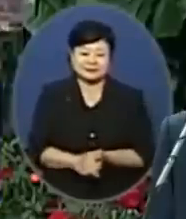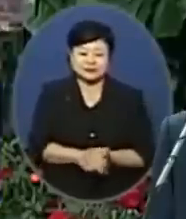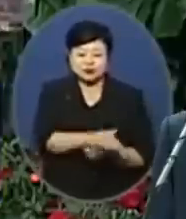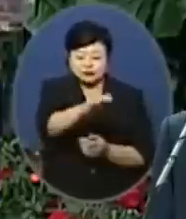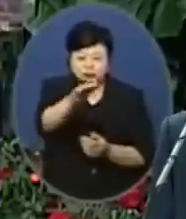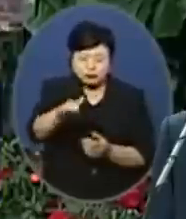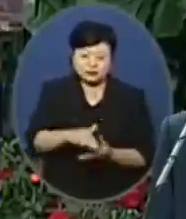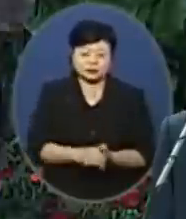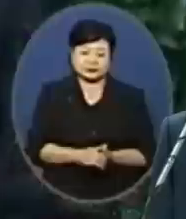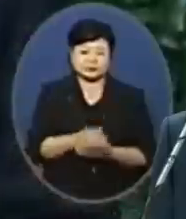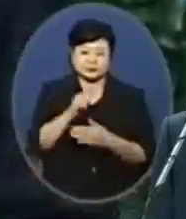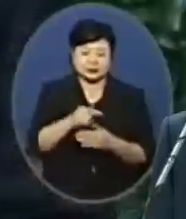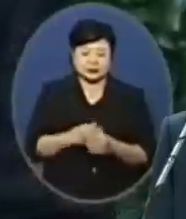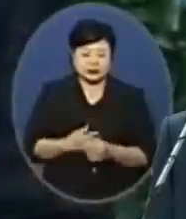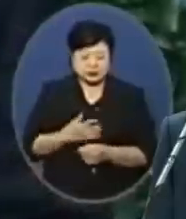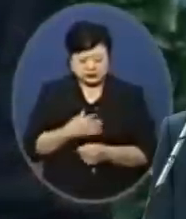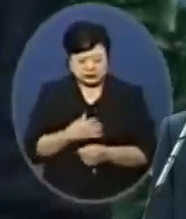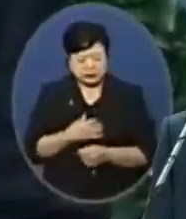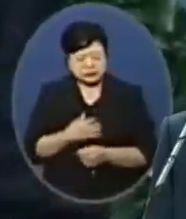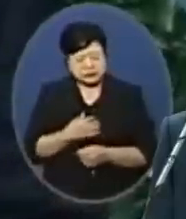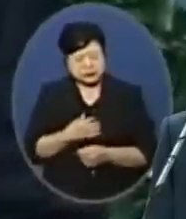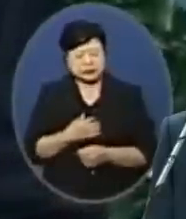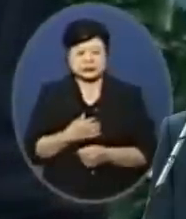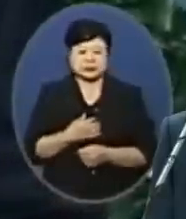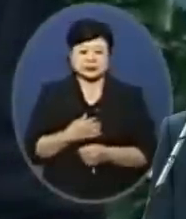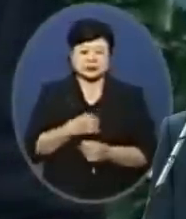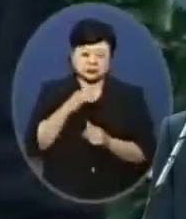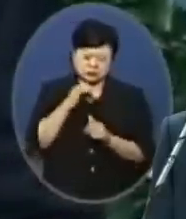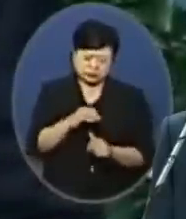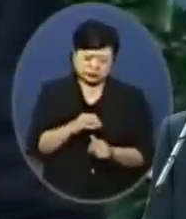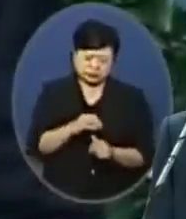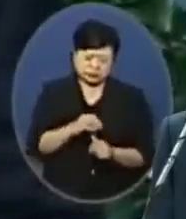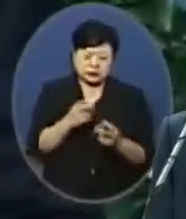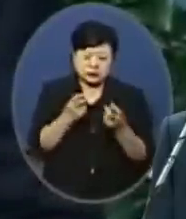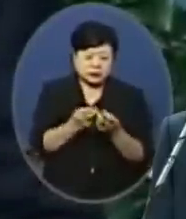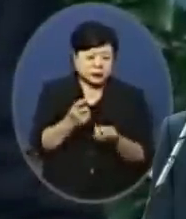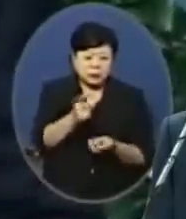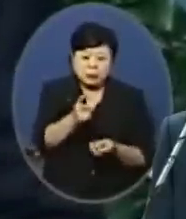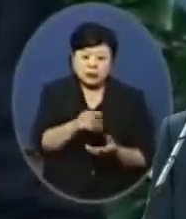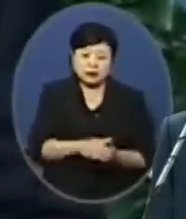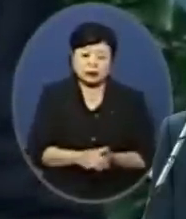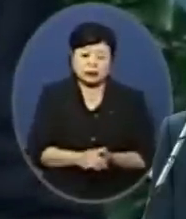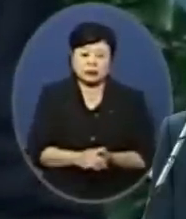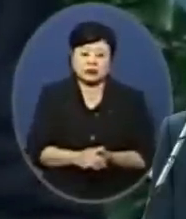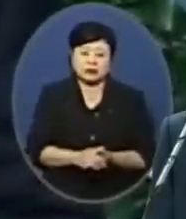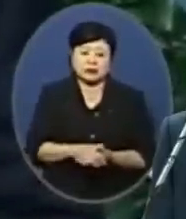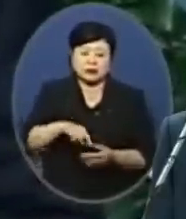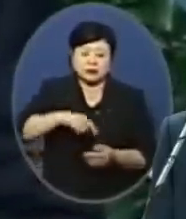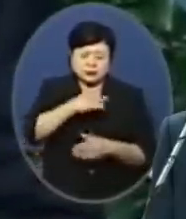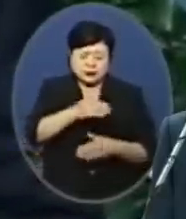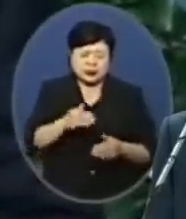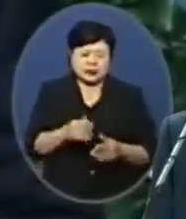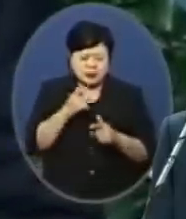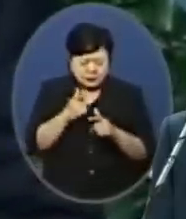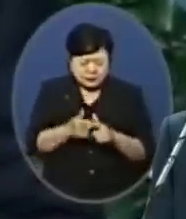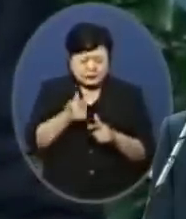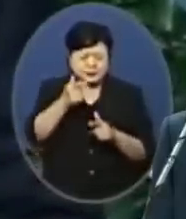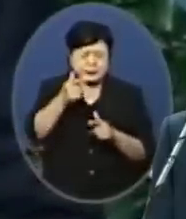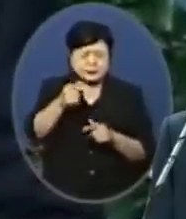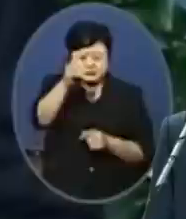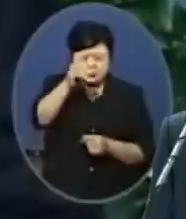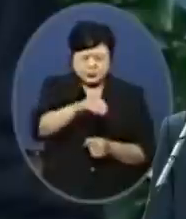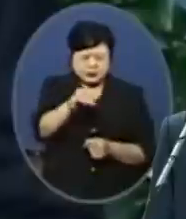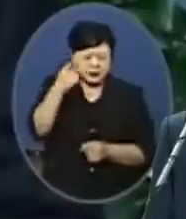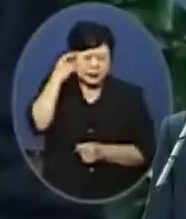우리가 마음에 근심, 염려가 짓누를 때 어떻게 합니까? 골방에 들어가서 예수님